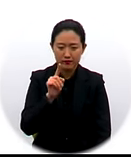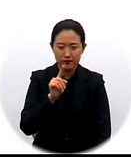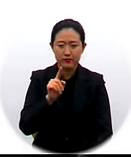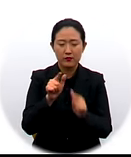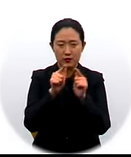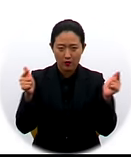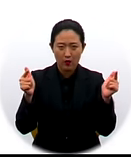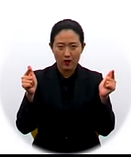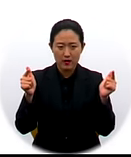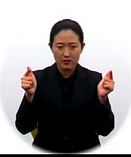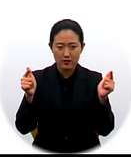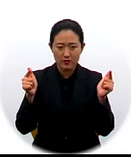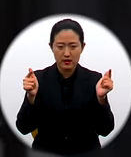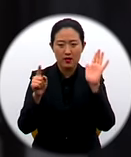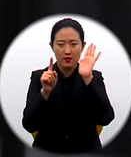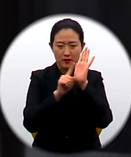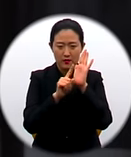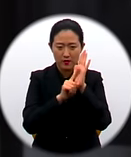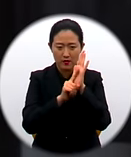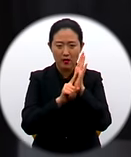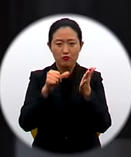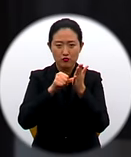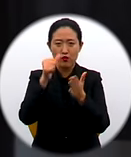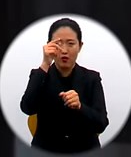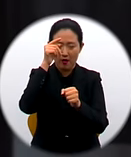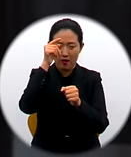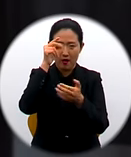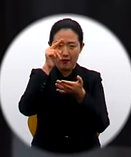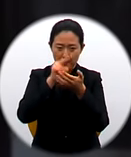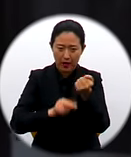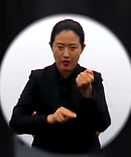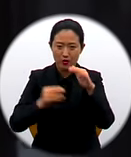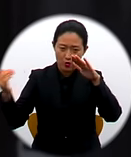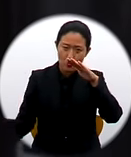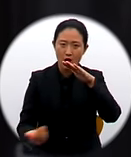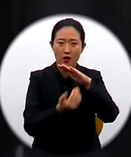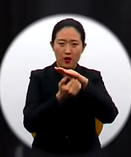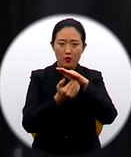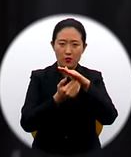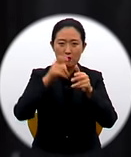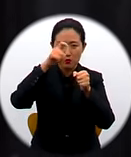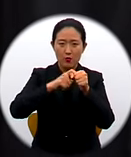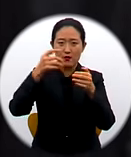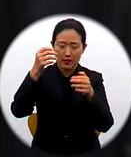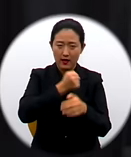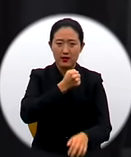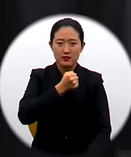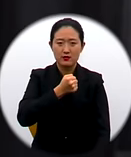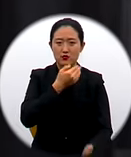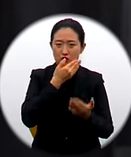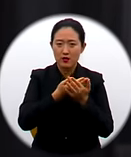고민하는 마케터가 되는 거죠. 최근의 마케터들은 거의 데이터 분석가와 다르지 않습니다. 소비자의 행동